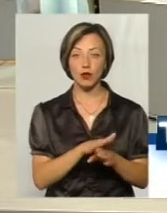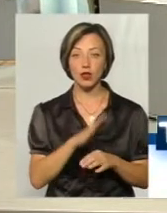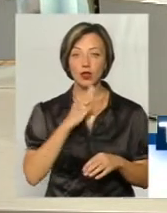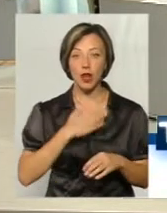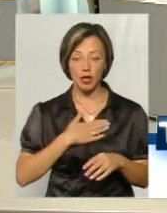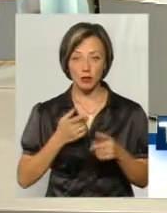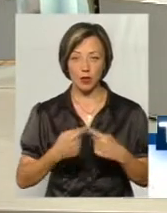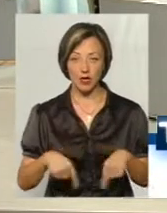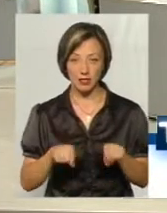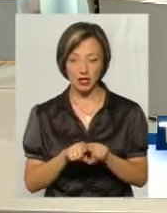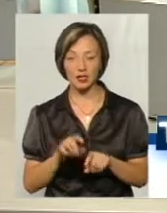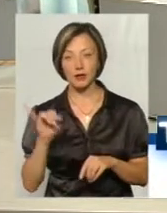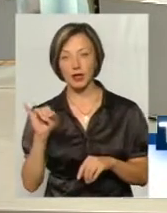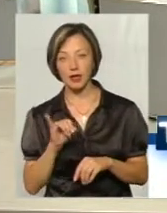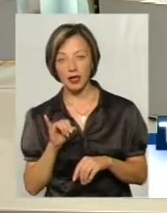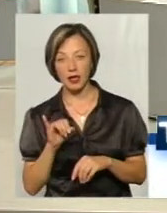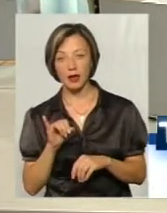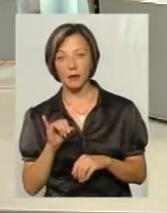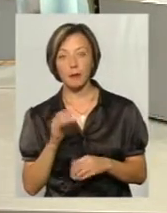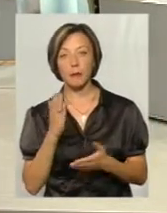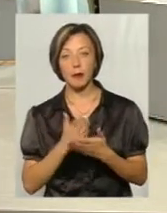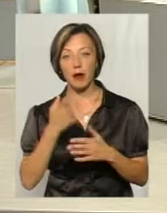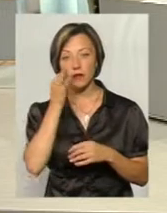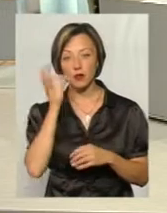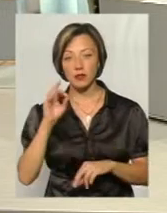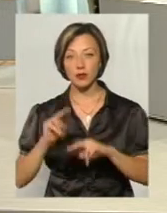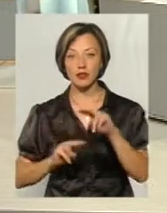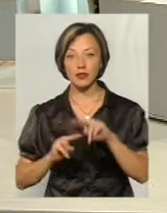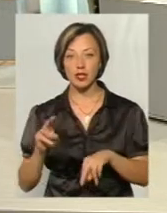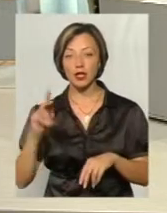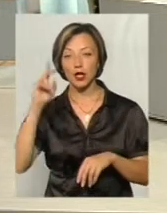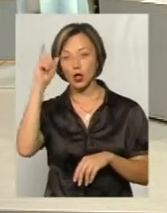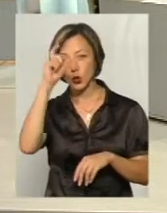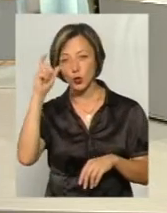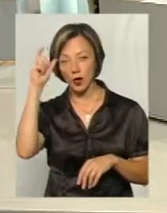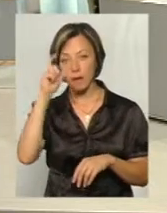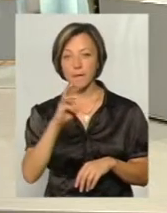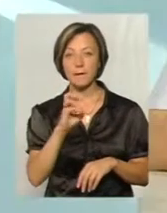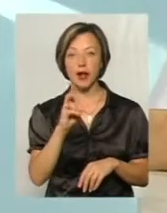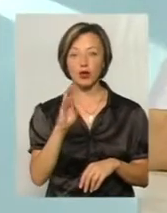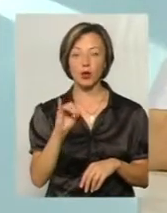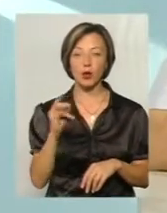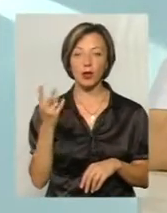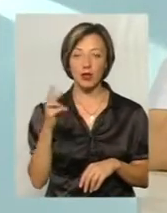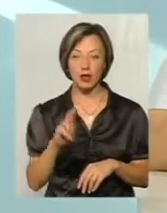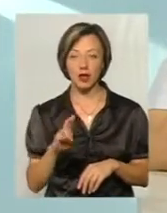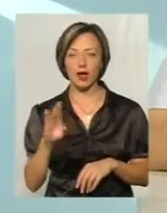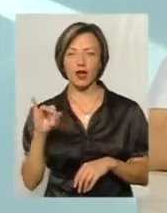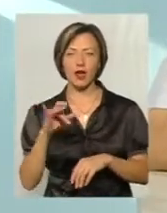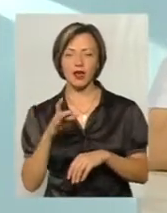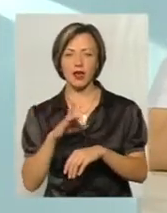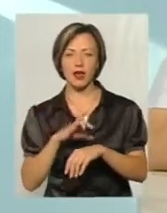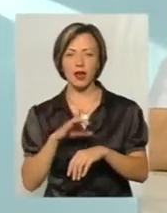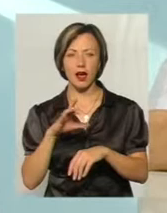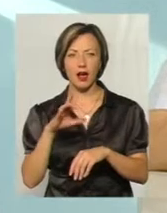нашими організаціями, і мав досвід будівництва і з турками, і з македонцями, і з азербайджанцями. Значить, не